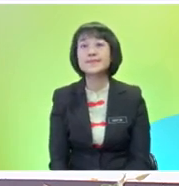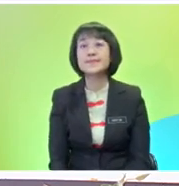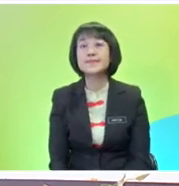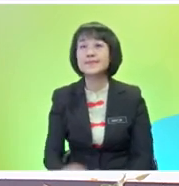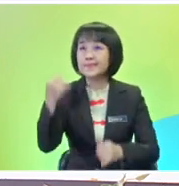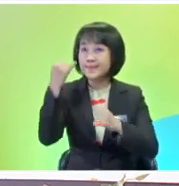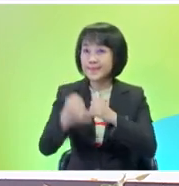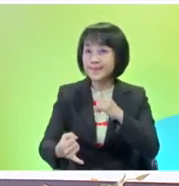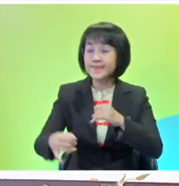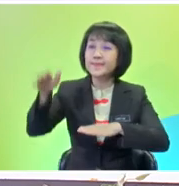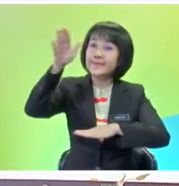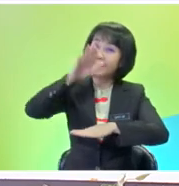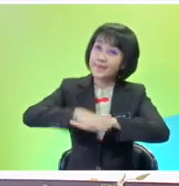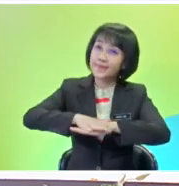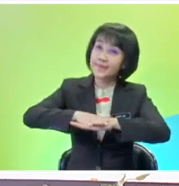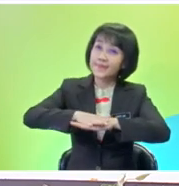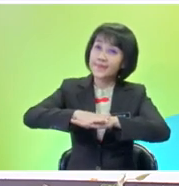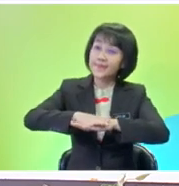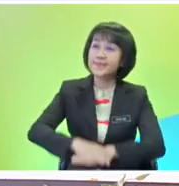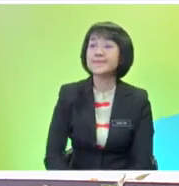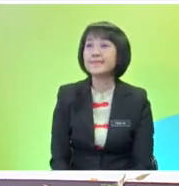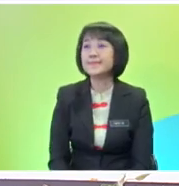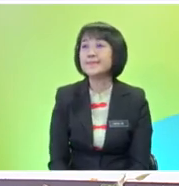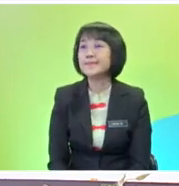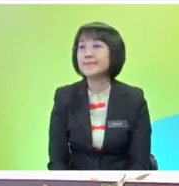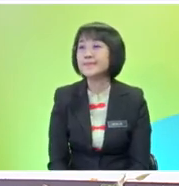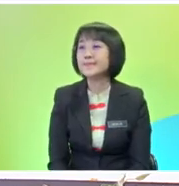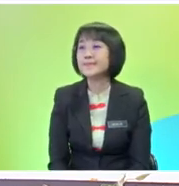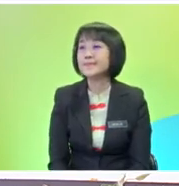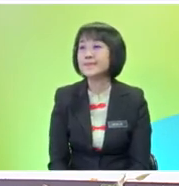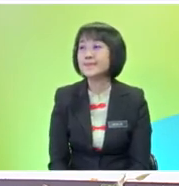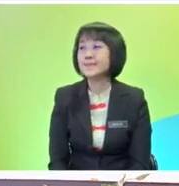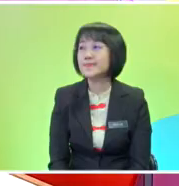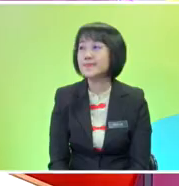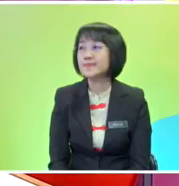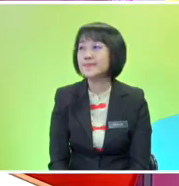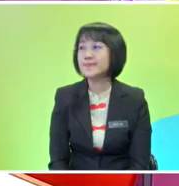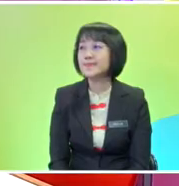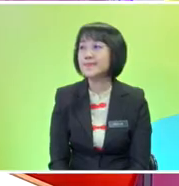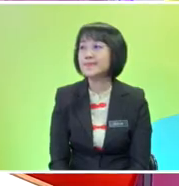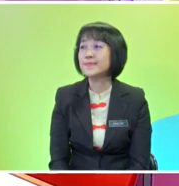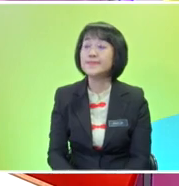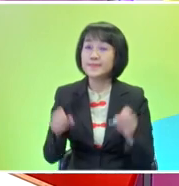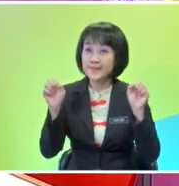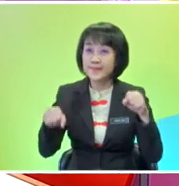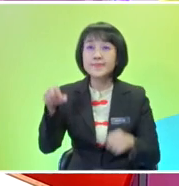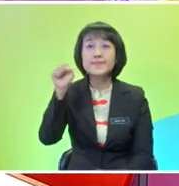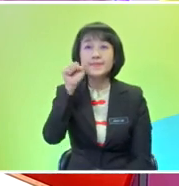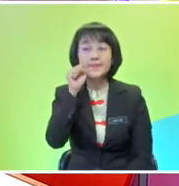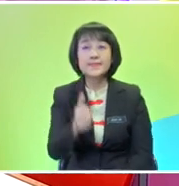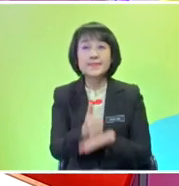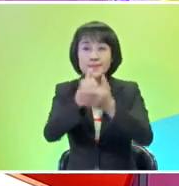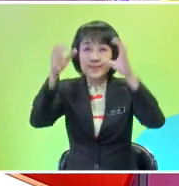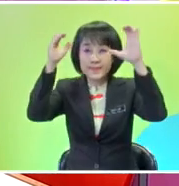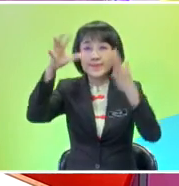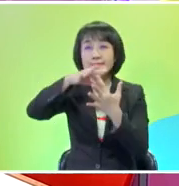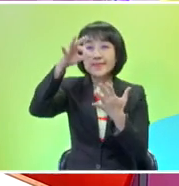terakhir di atas okey boleh tak Mira tolong Cikgu pilih